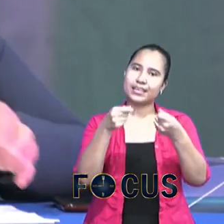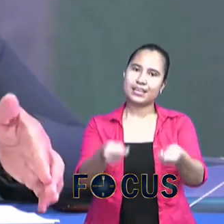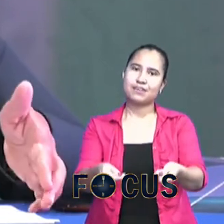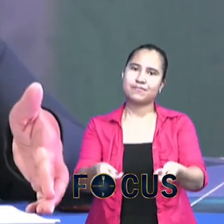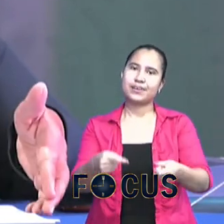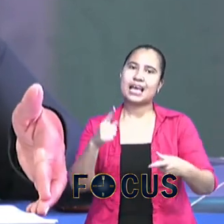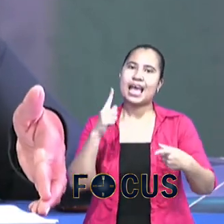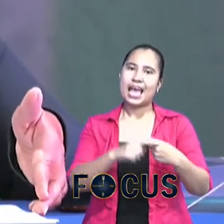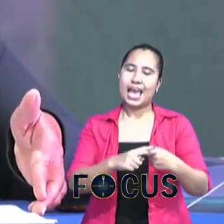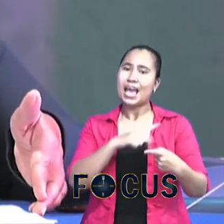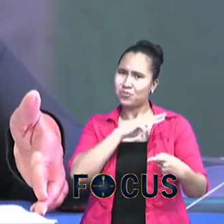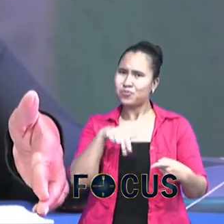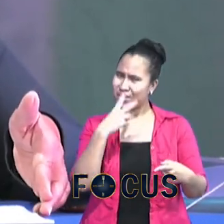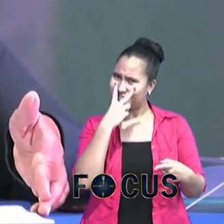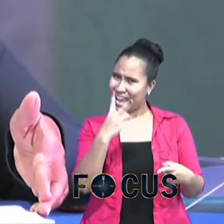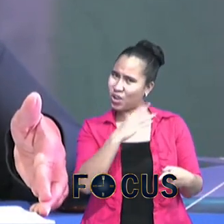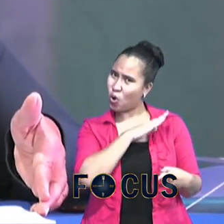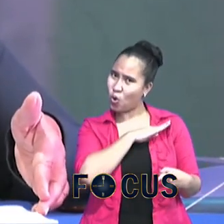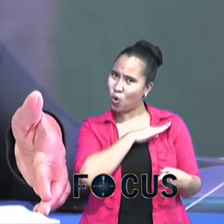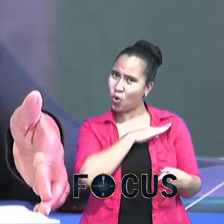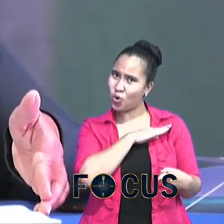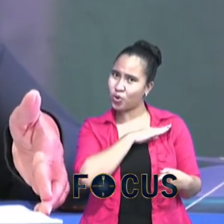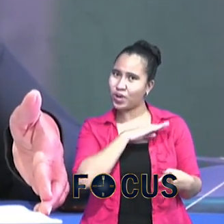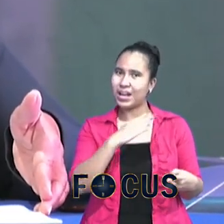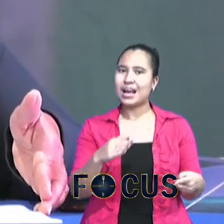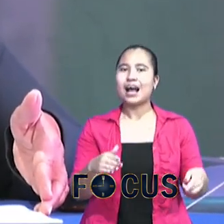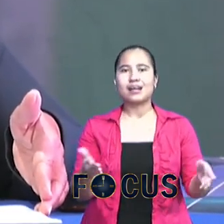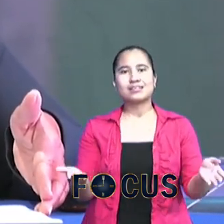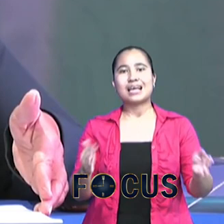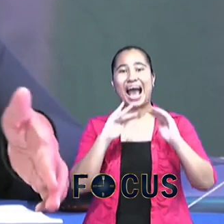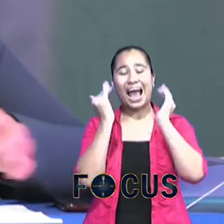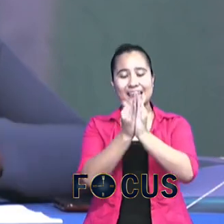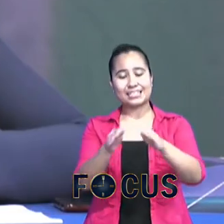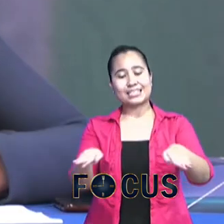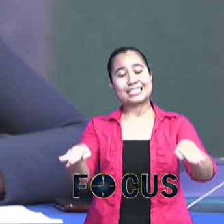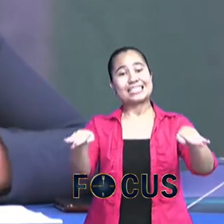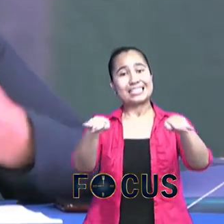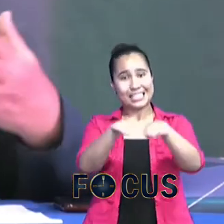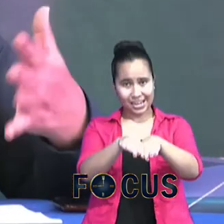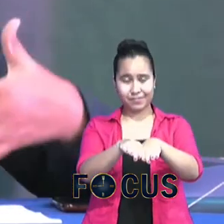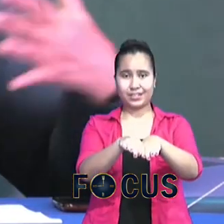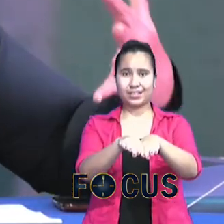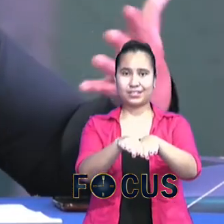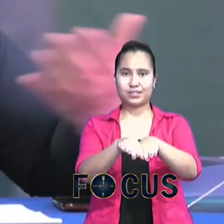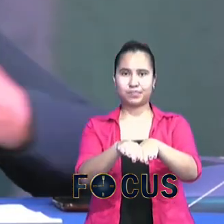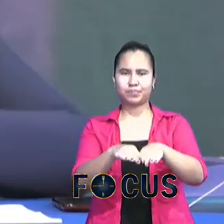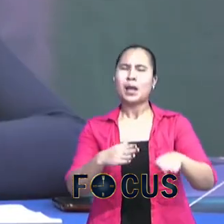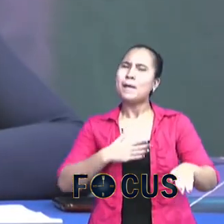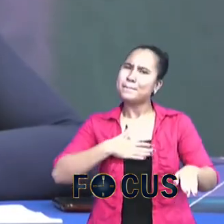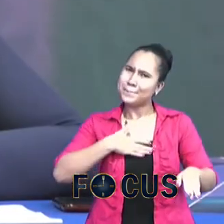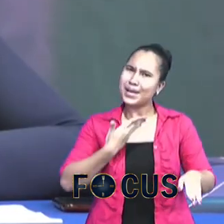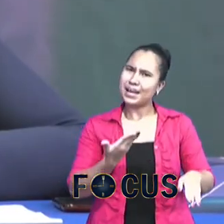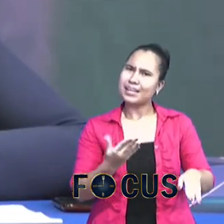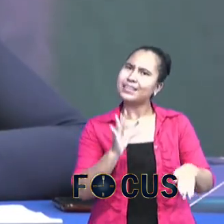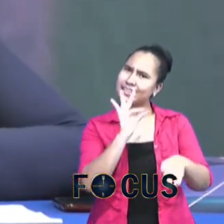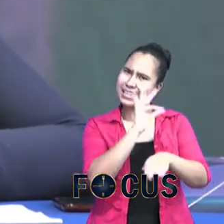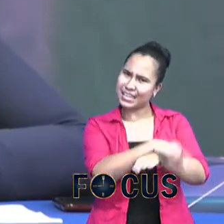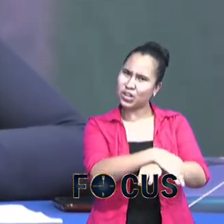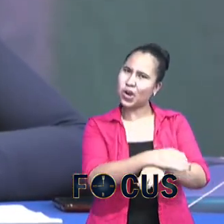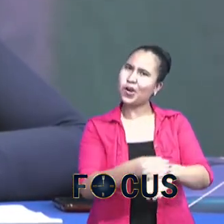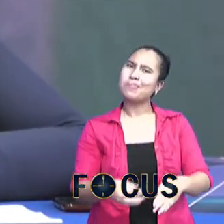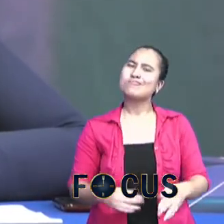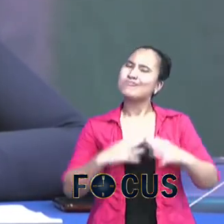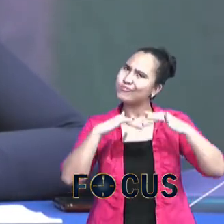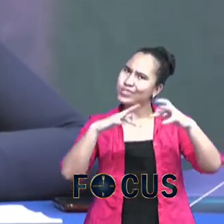we kijken natuurlijk ook wel naar de uniformiteit. Tuurlijk mag de leerkracht op verschillende manieren